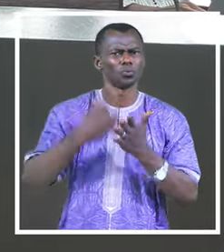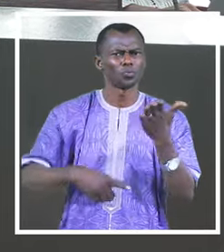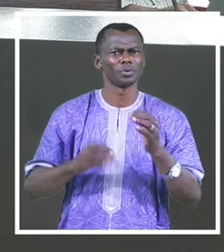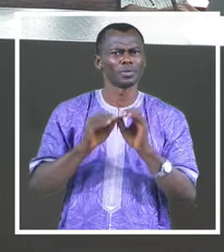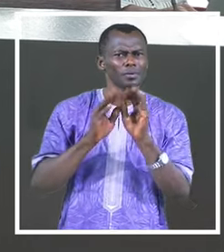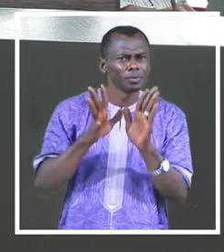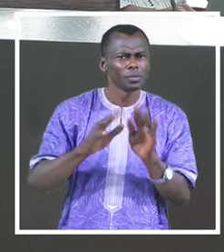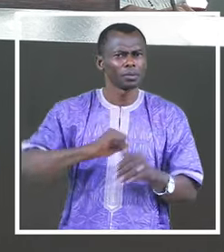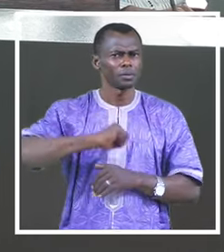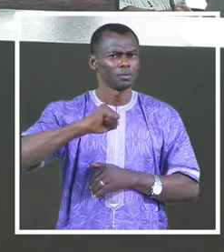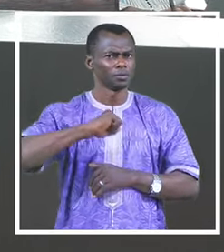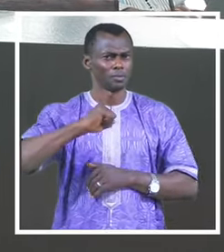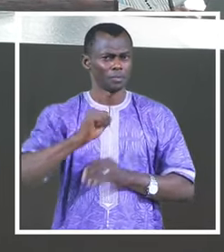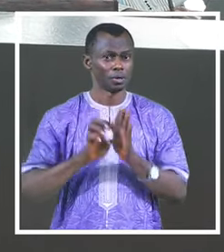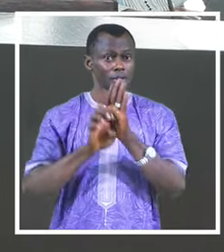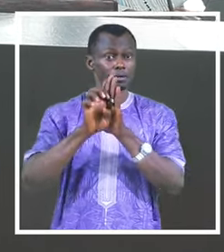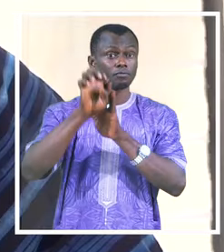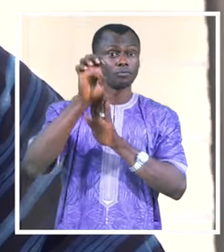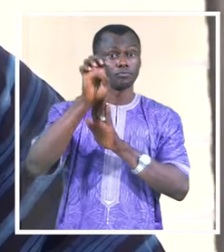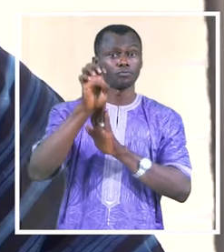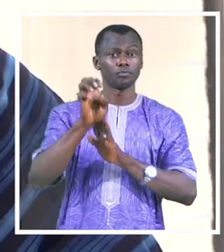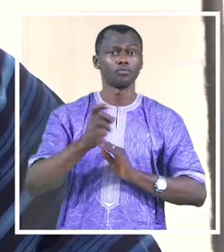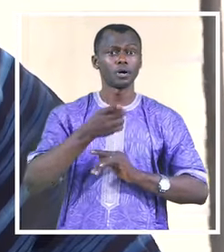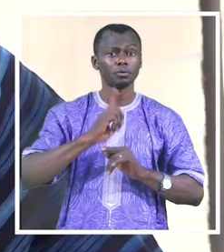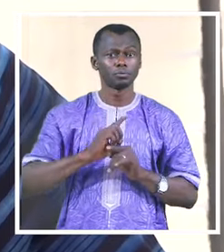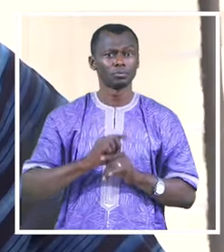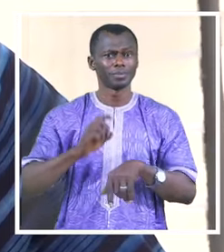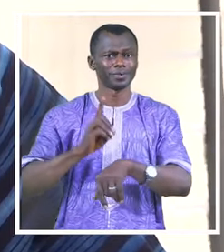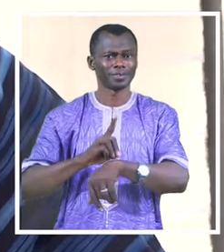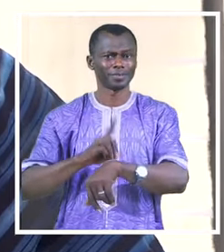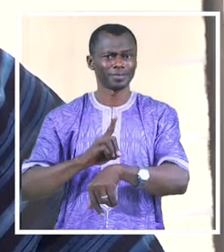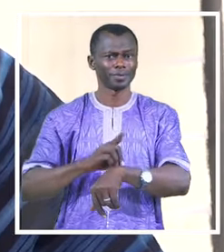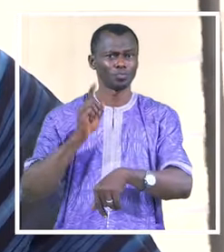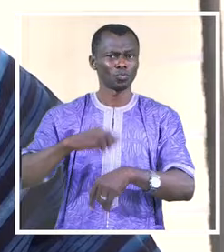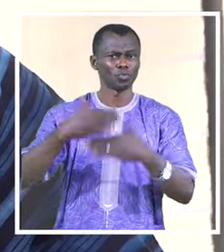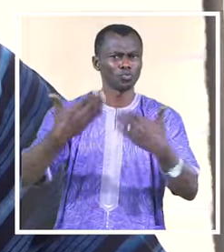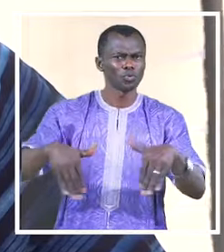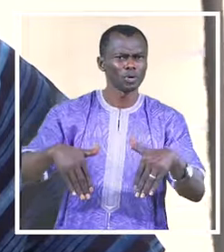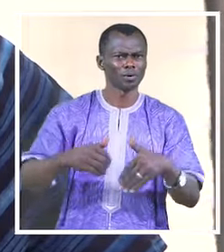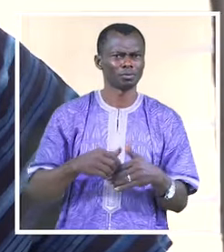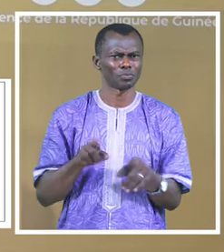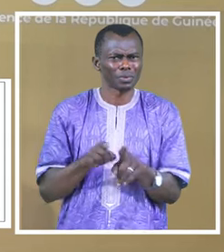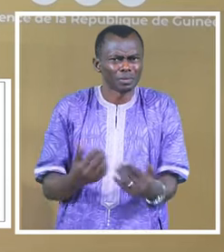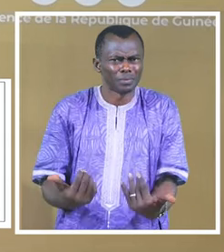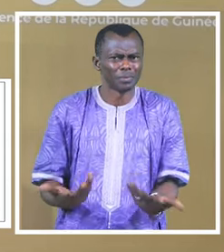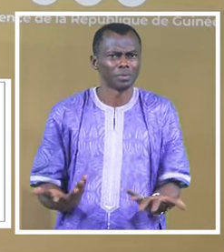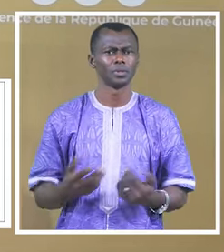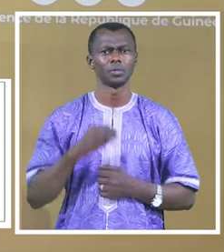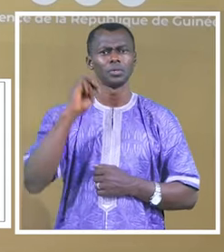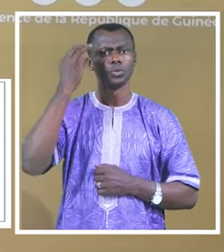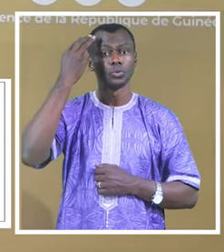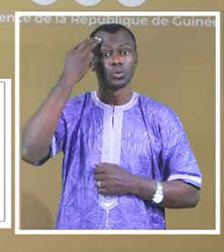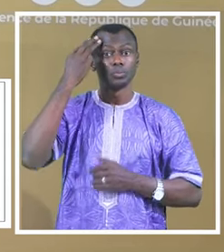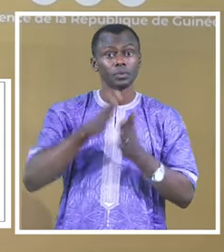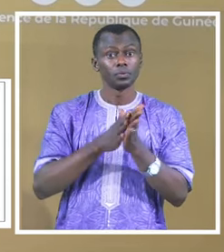pour faire avancer ces projets très rapidement. Sur le troisième point, concernant les travaux de construction du centre d'insertion professionnelle